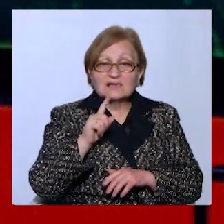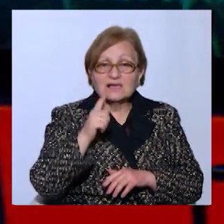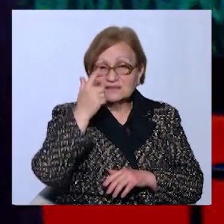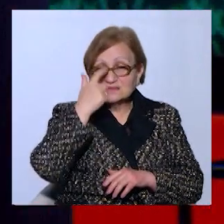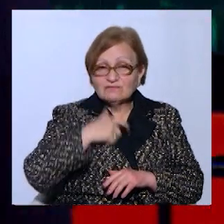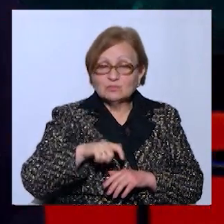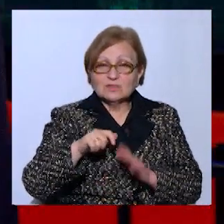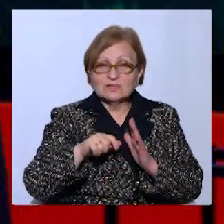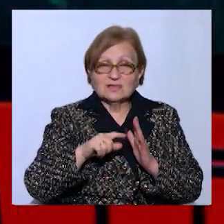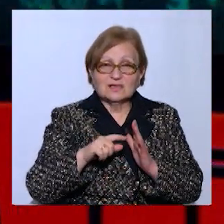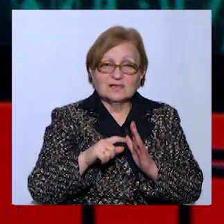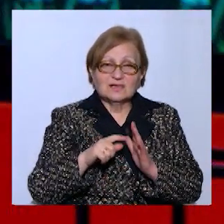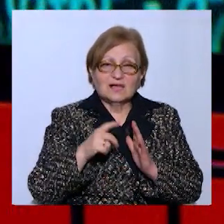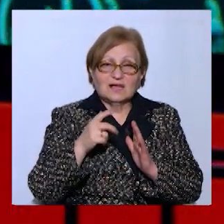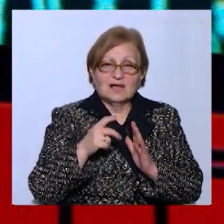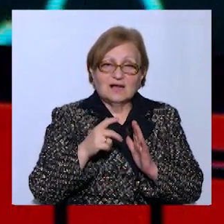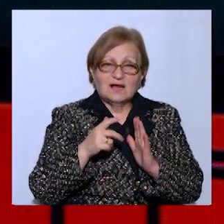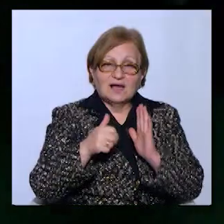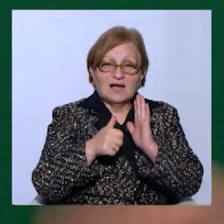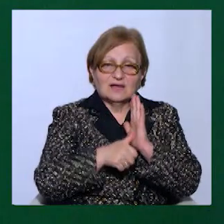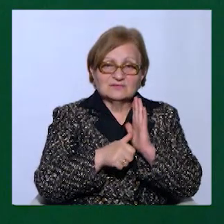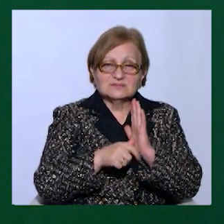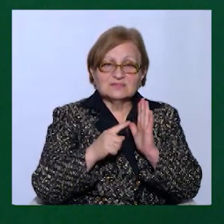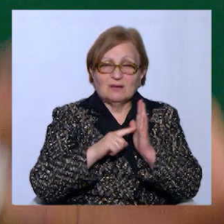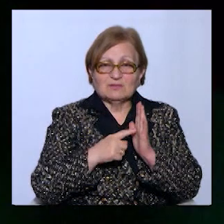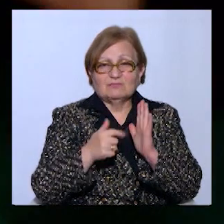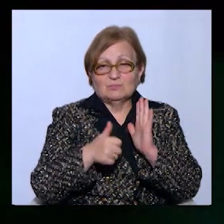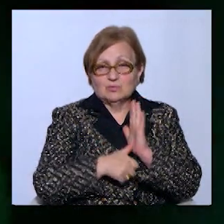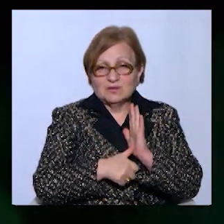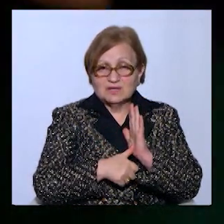მივიღო? ეს არის რა? 6 გამრავლებული 6-ზე.